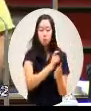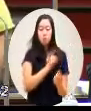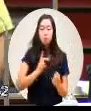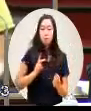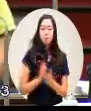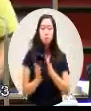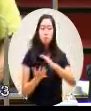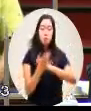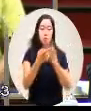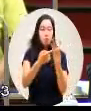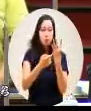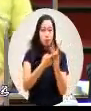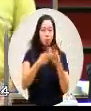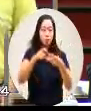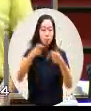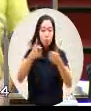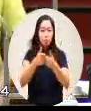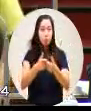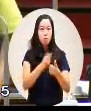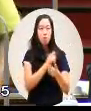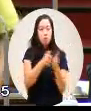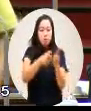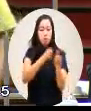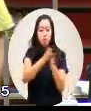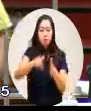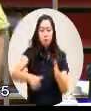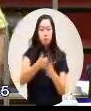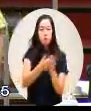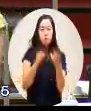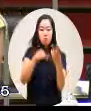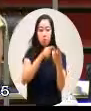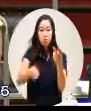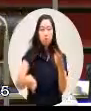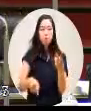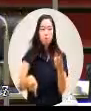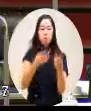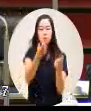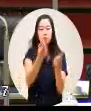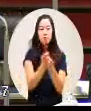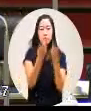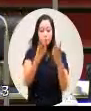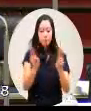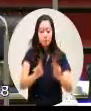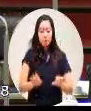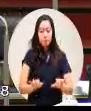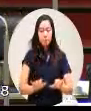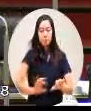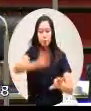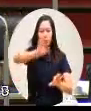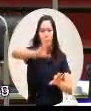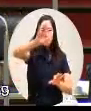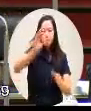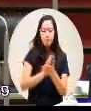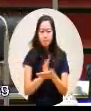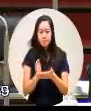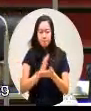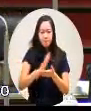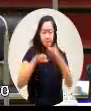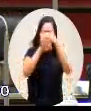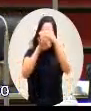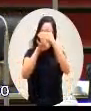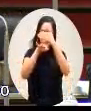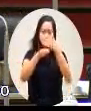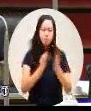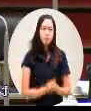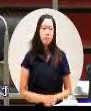业工会的副理事长啊，两个联合伫网络在搞他塌房，在搞我修理，吼、哦，